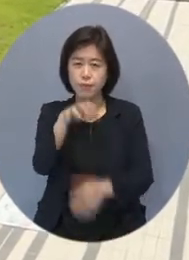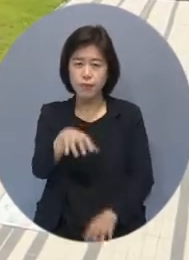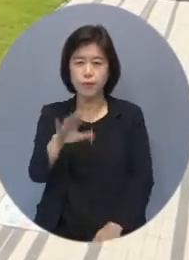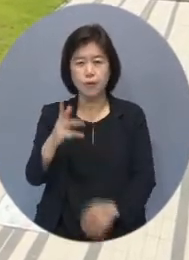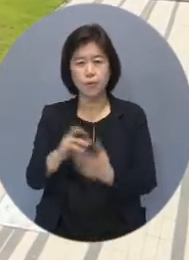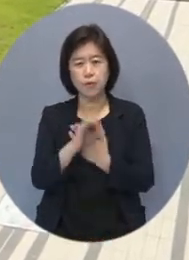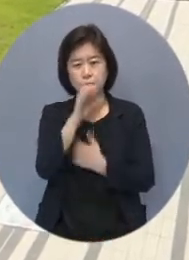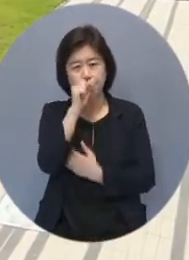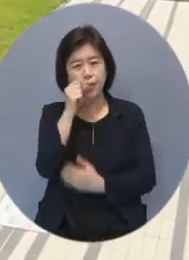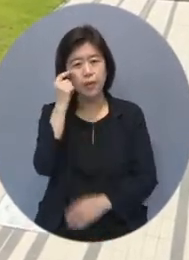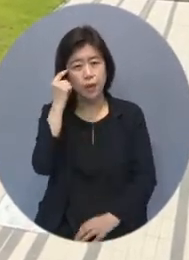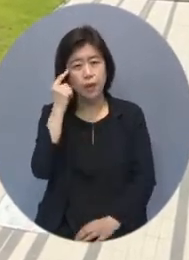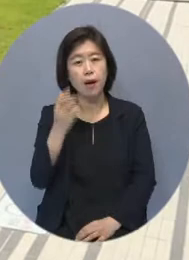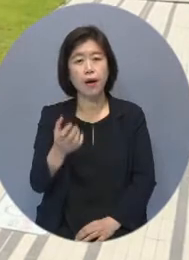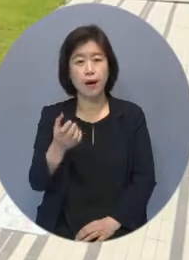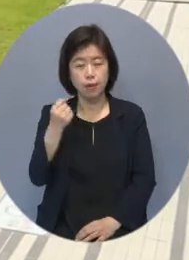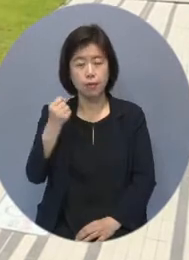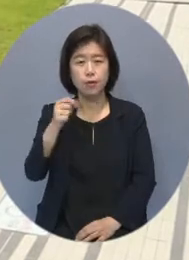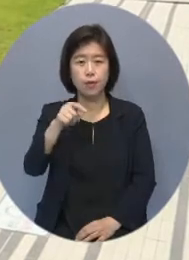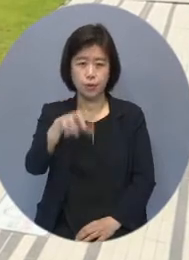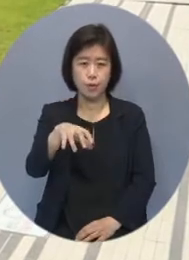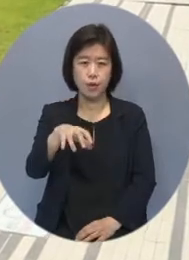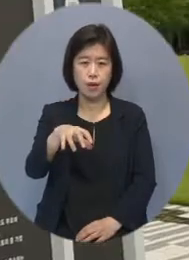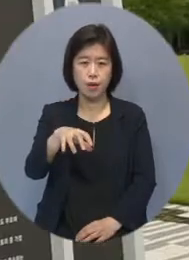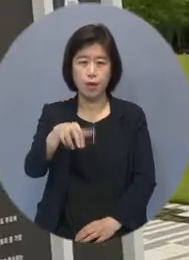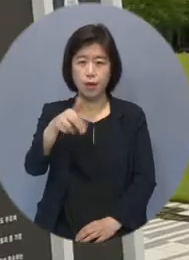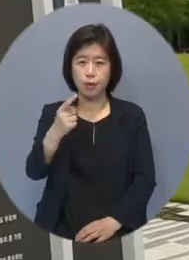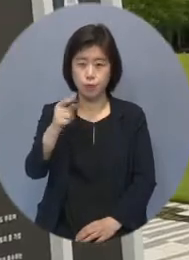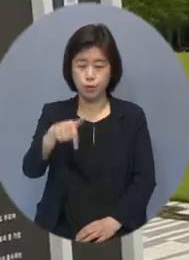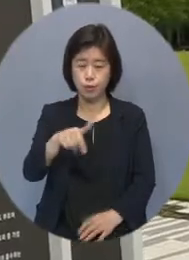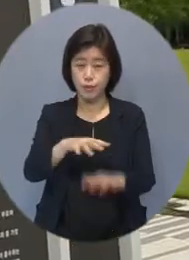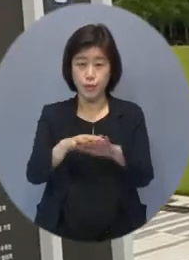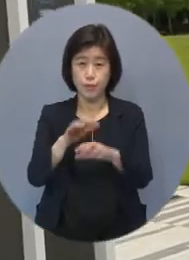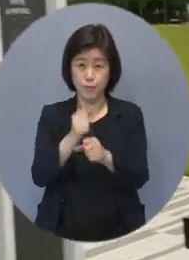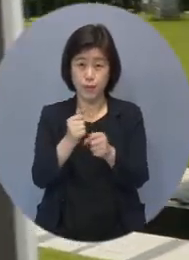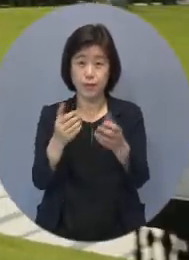되었으면 좋겠다는 바람으로 이곳에 설치하게 됐습니다.